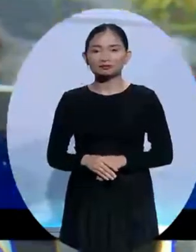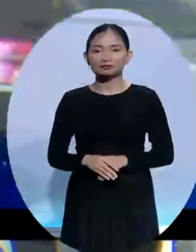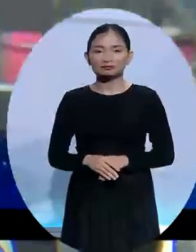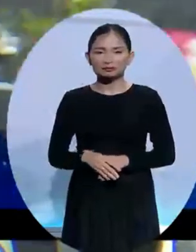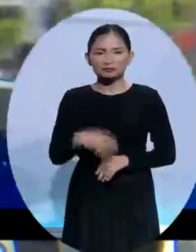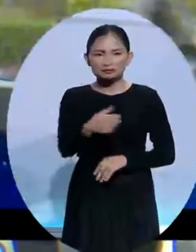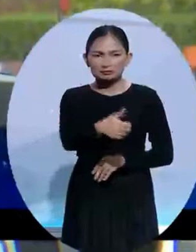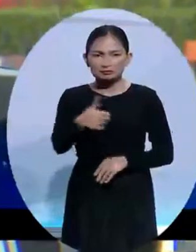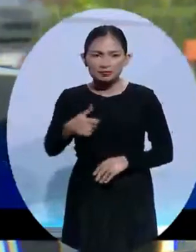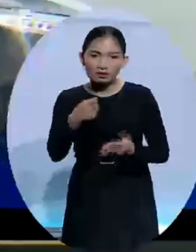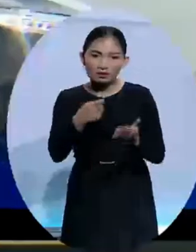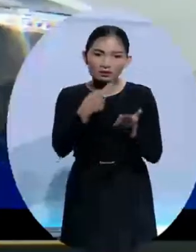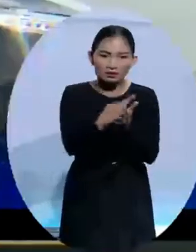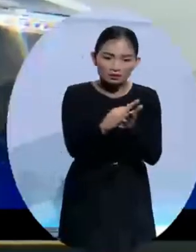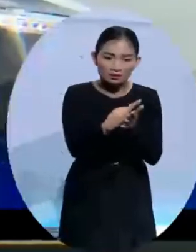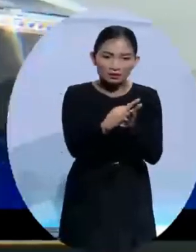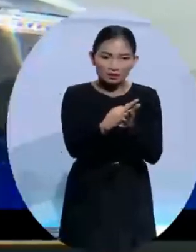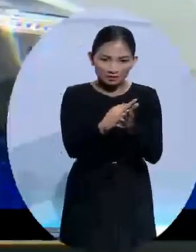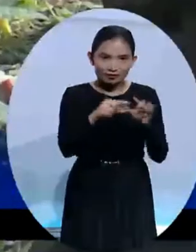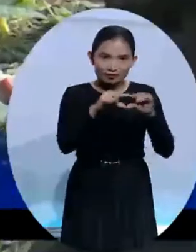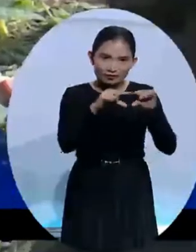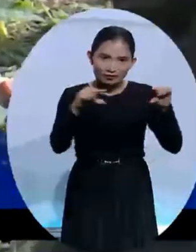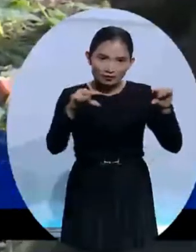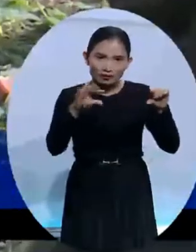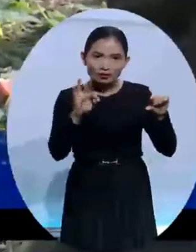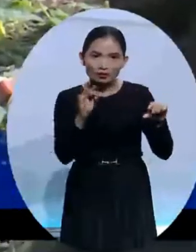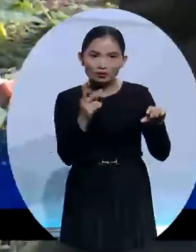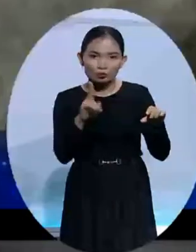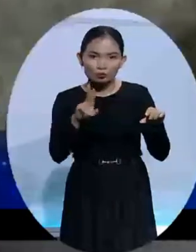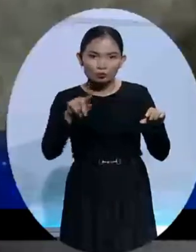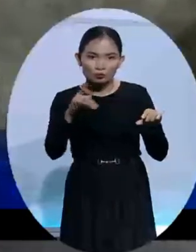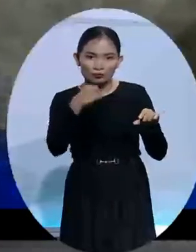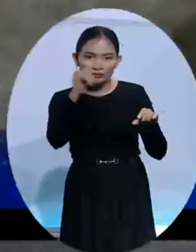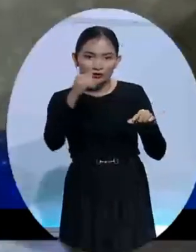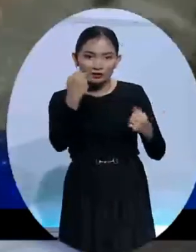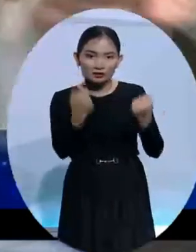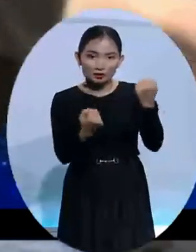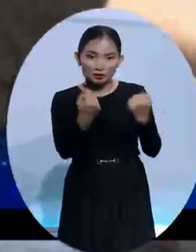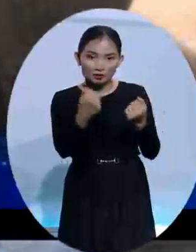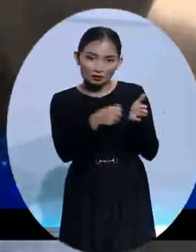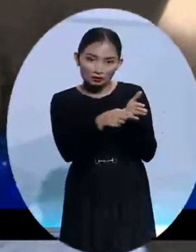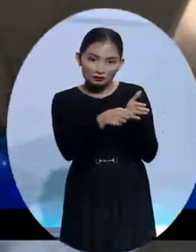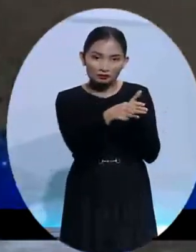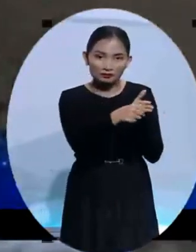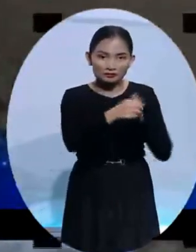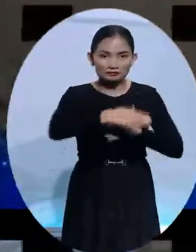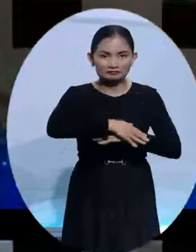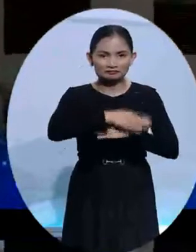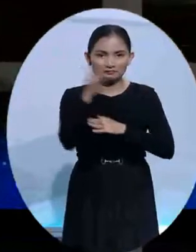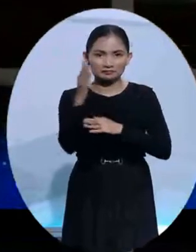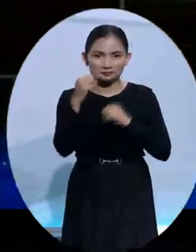Người dân đăng ký dán thẻ thu phí không dừng trên các tuyến đường cao tốc tăng đột biến.